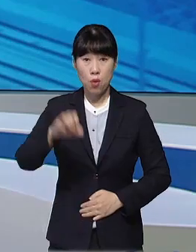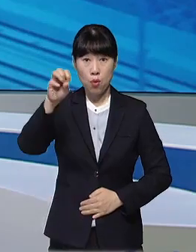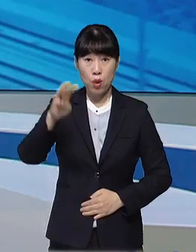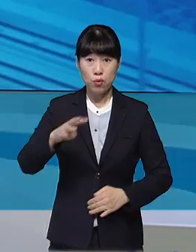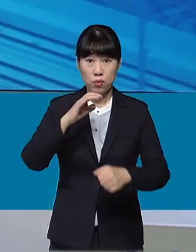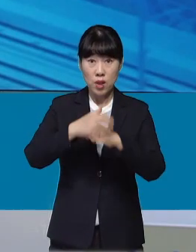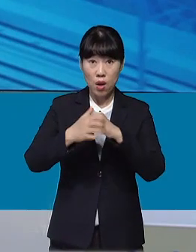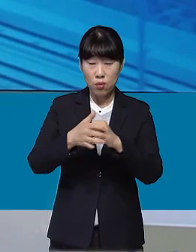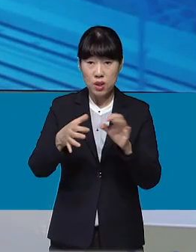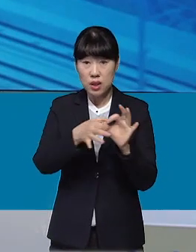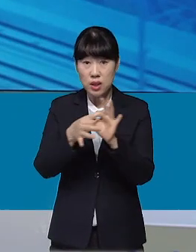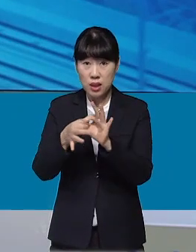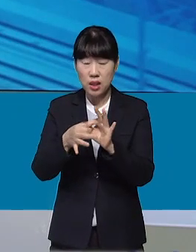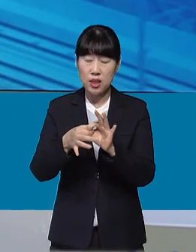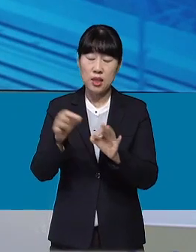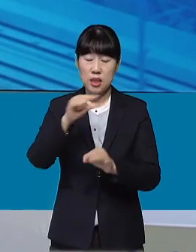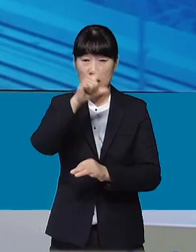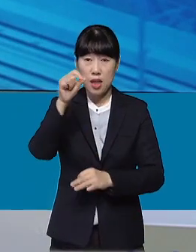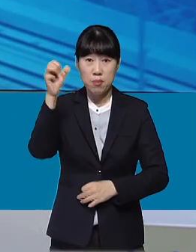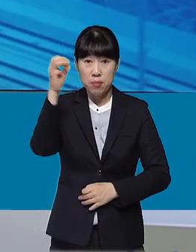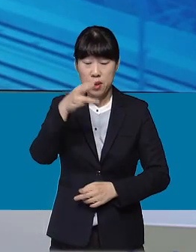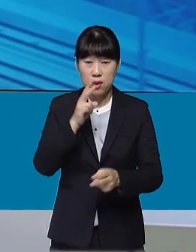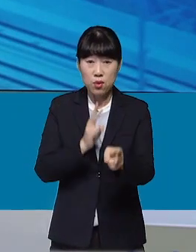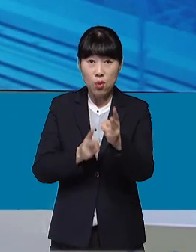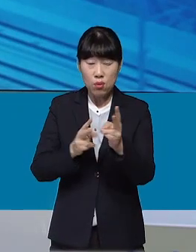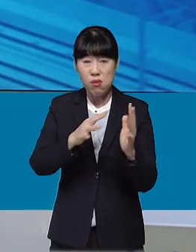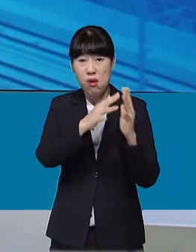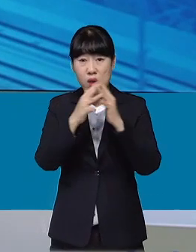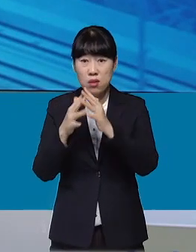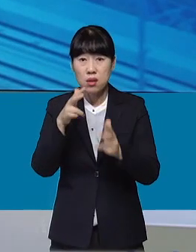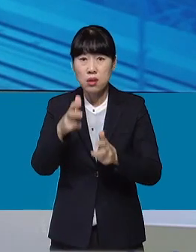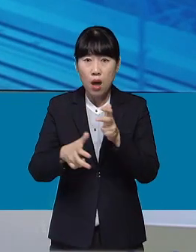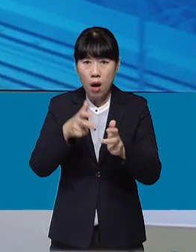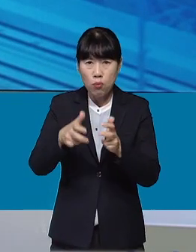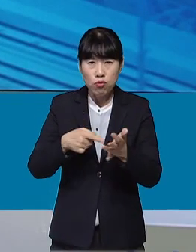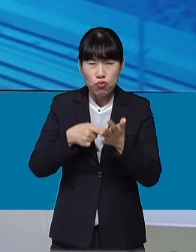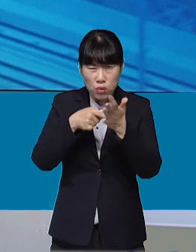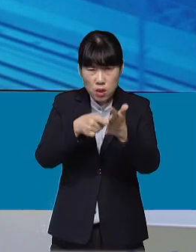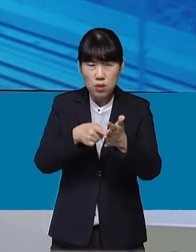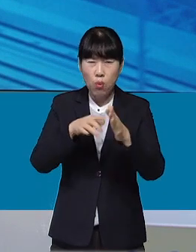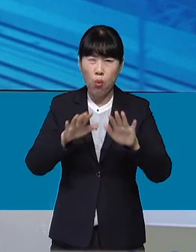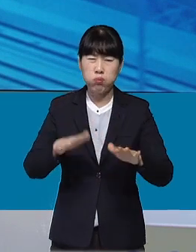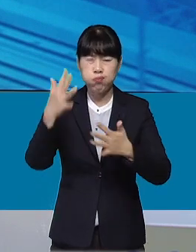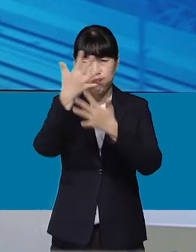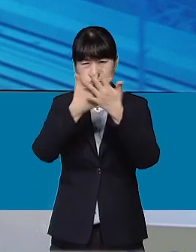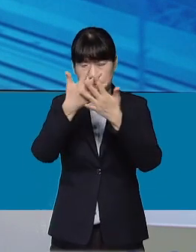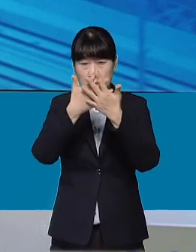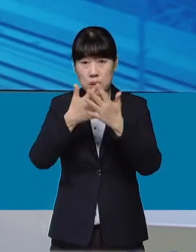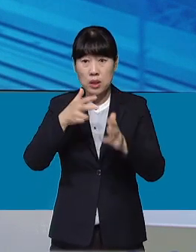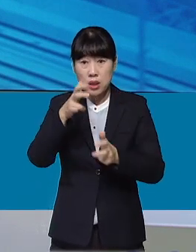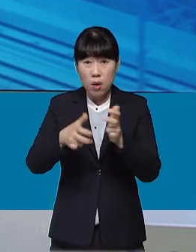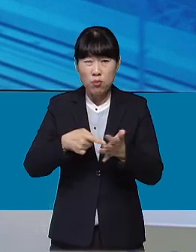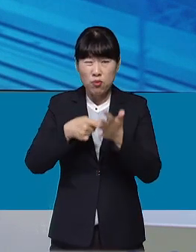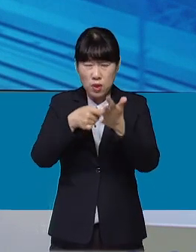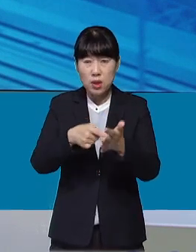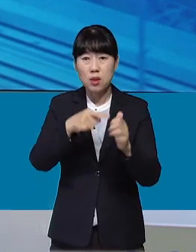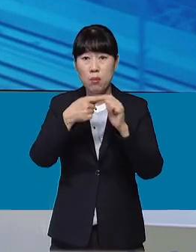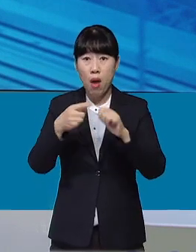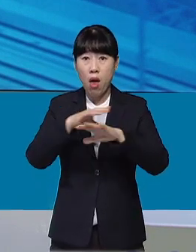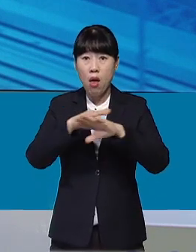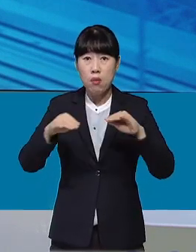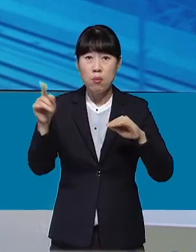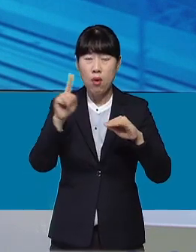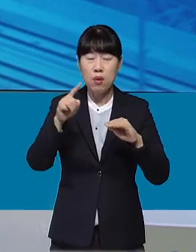광주와 대구를 잇는 달빛 내륙철도 건설 사업 추진이 불투명해졌습니다. 사업 추진의 첫 관문인